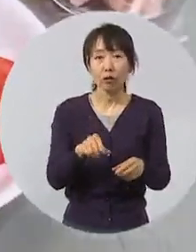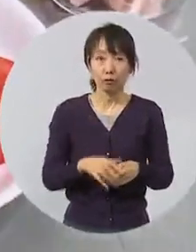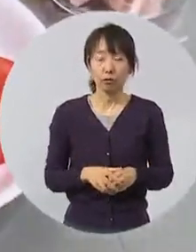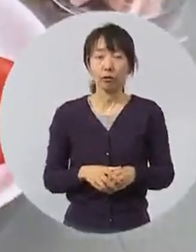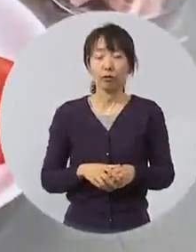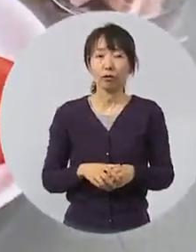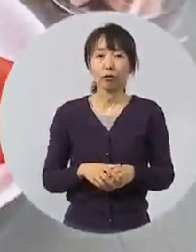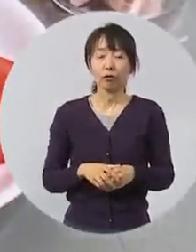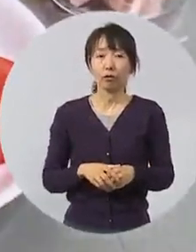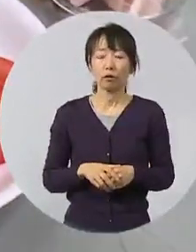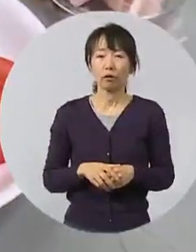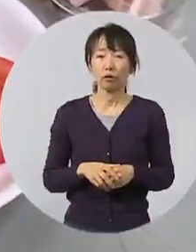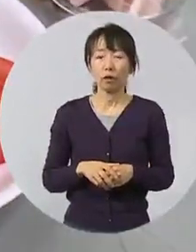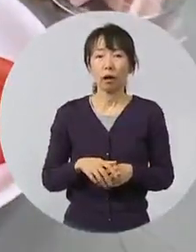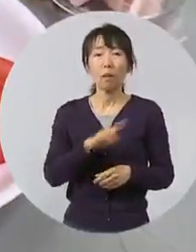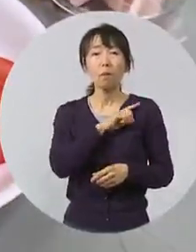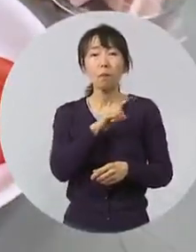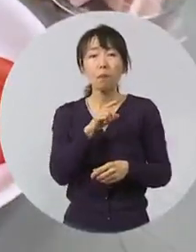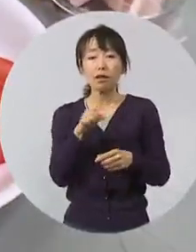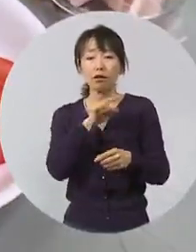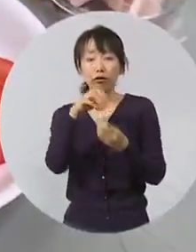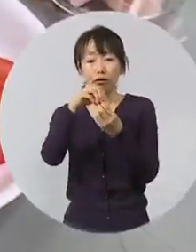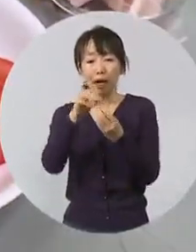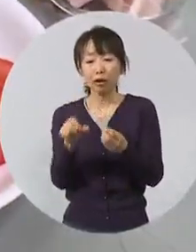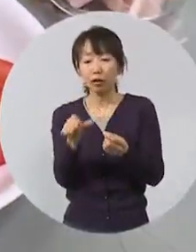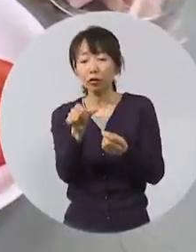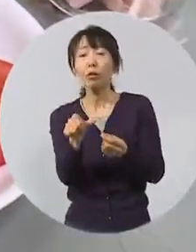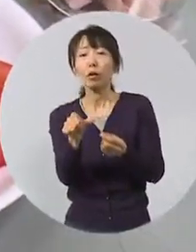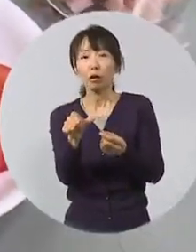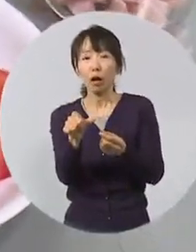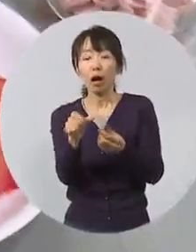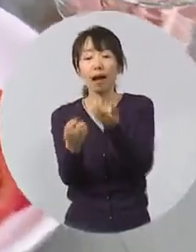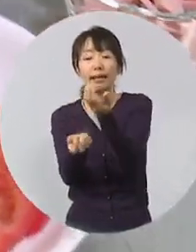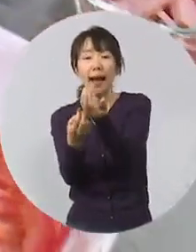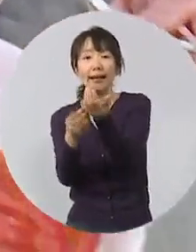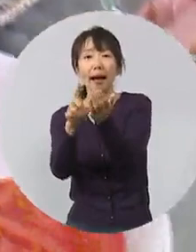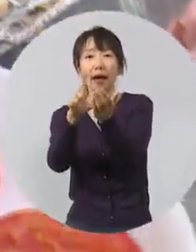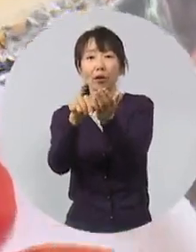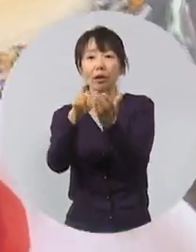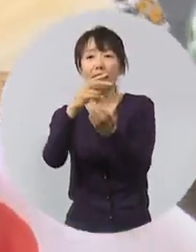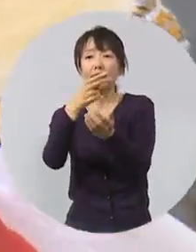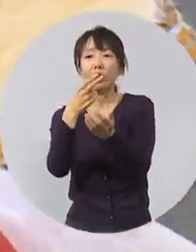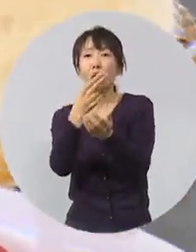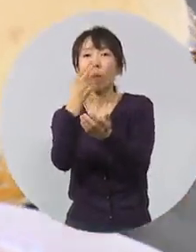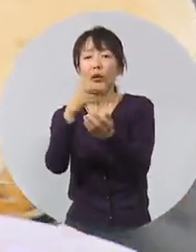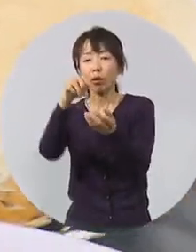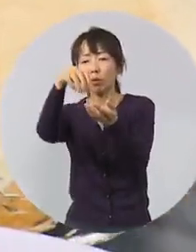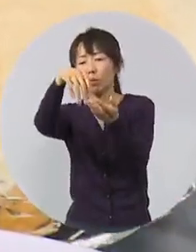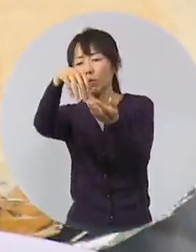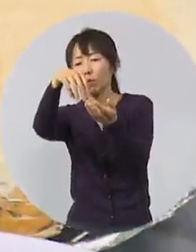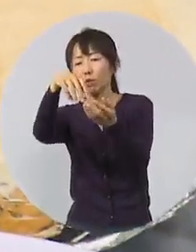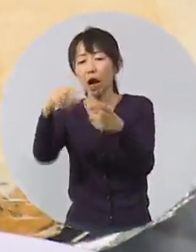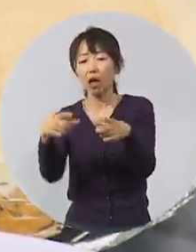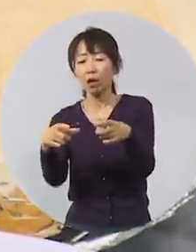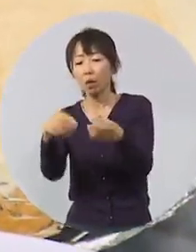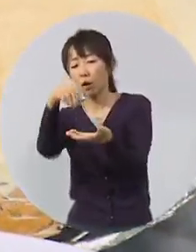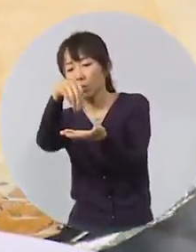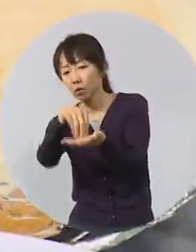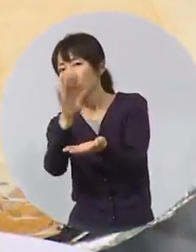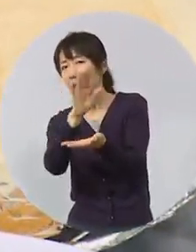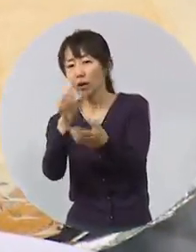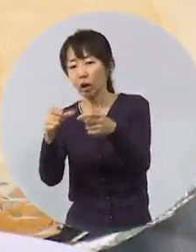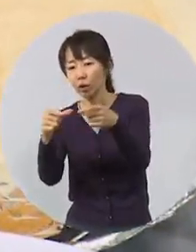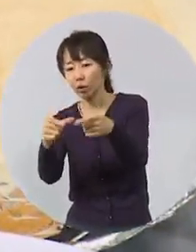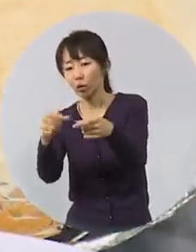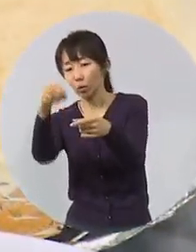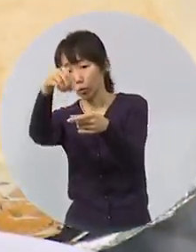い、 ナスを下に敷くことで、うん、焼いた時にトマトの水分が下に染み込まず、とても食べやすく